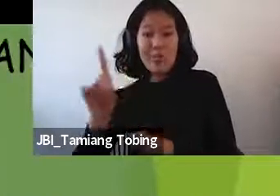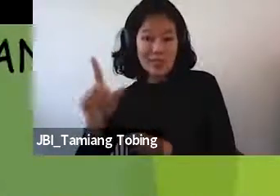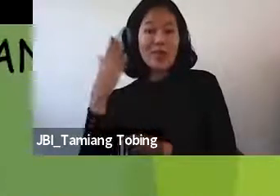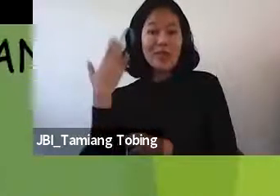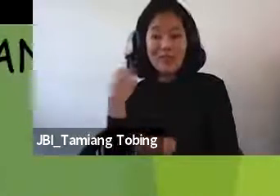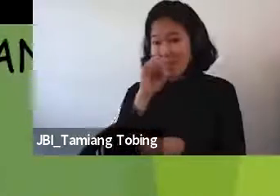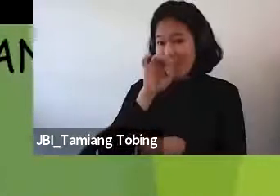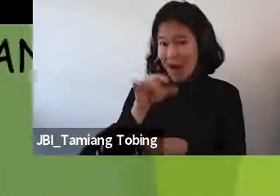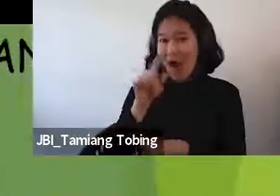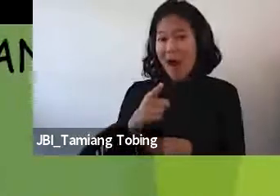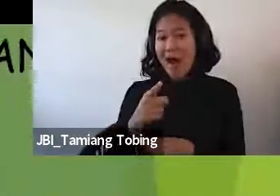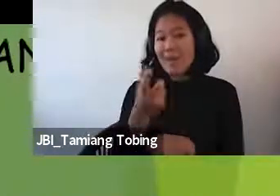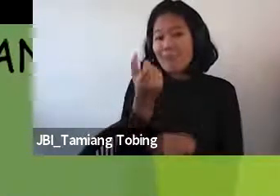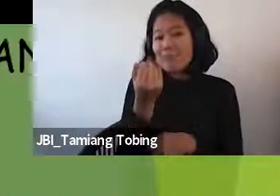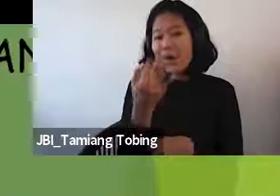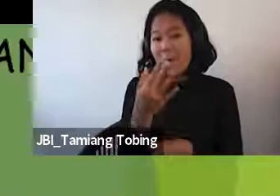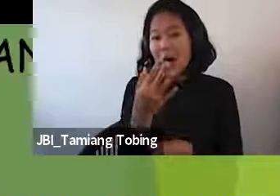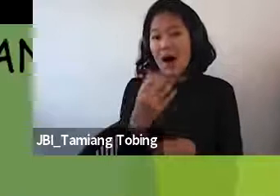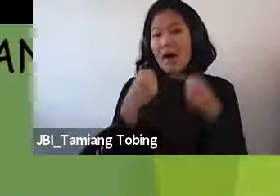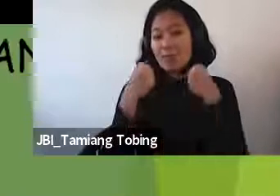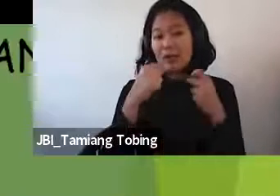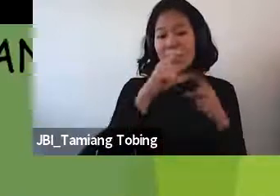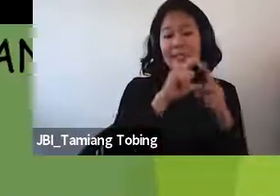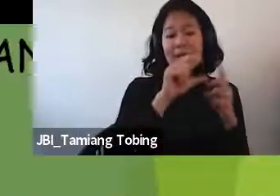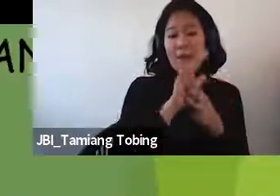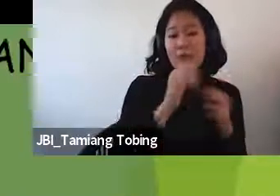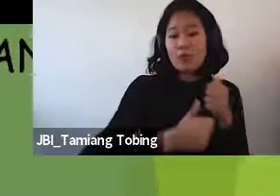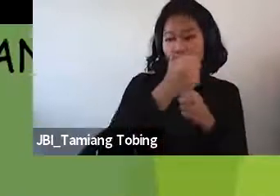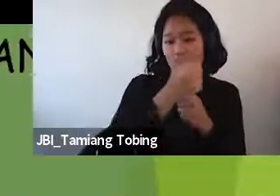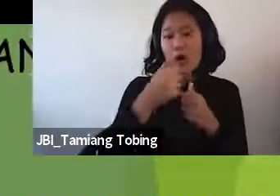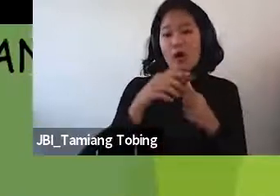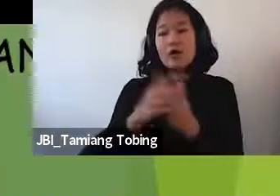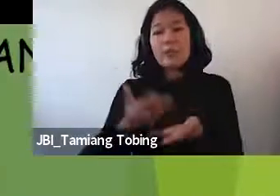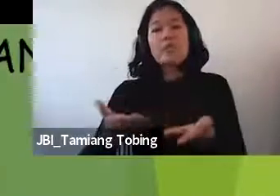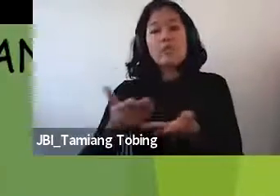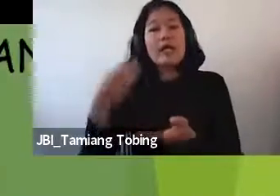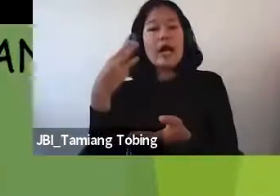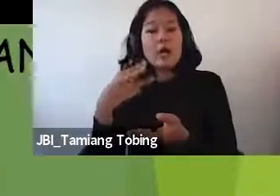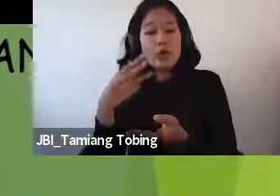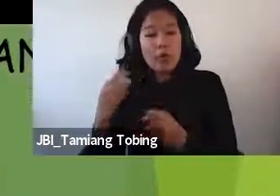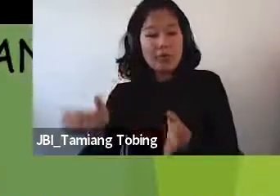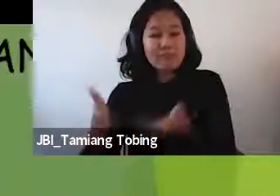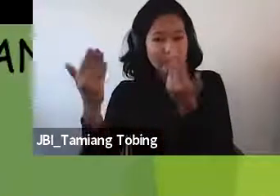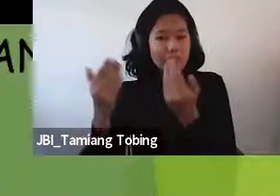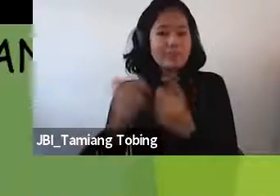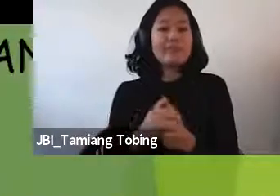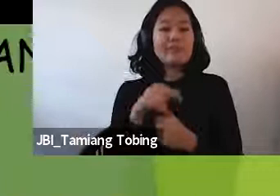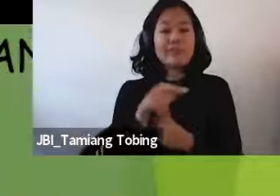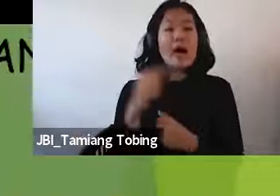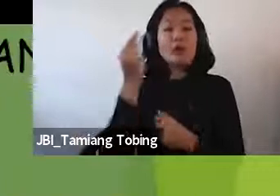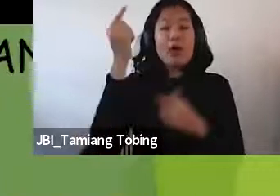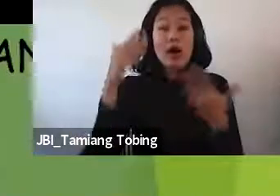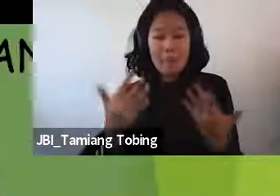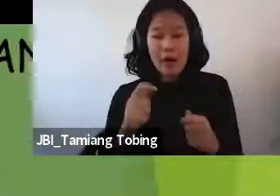sebutkan adalah penguatan SDM unggul dan percepatan pemulihan sosial ekonomi masyarakat DIY. Prioritasnya adalah